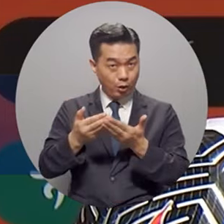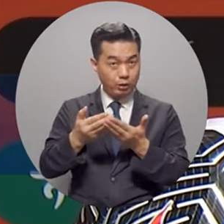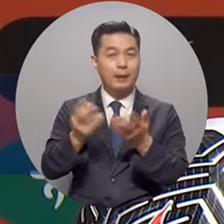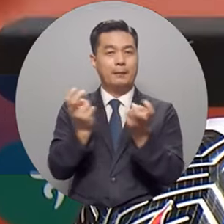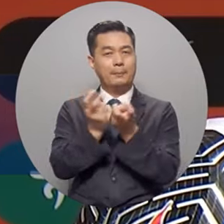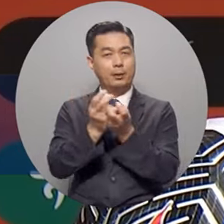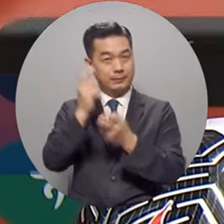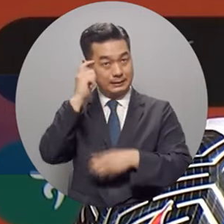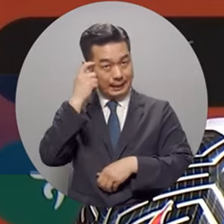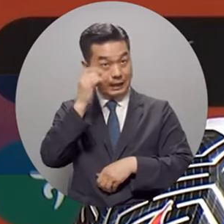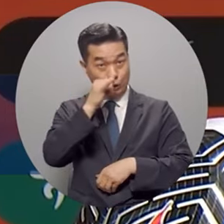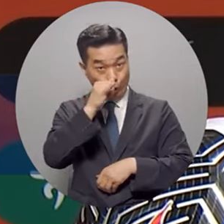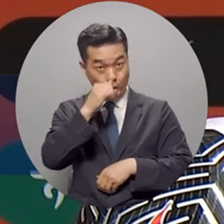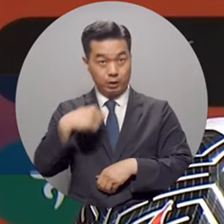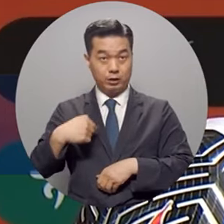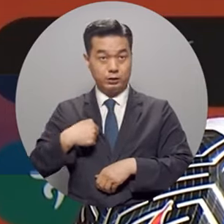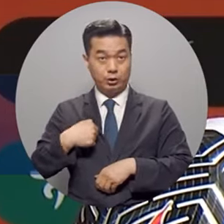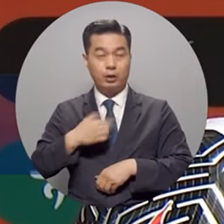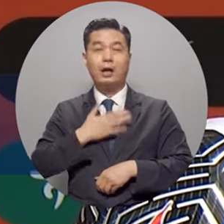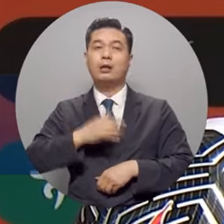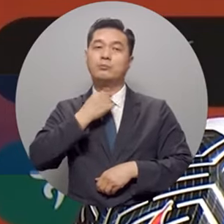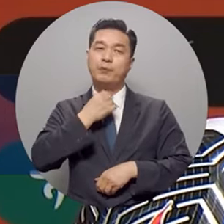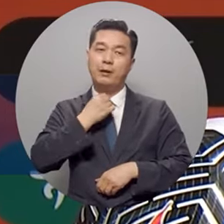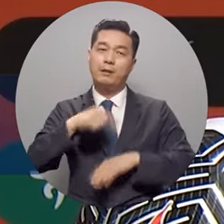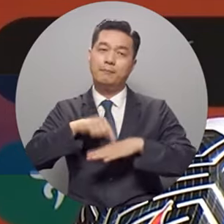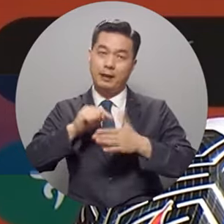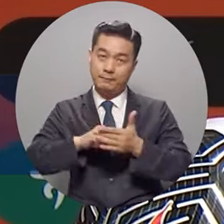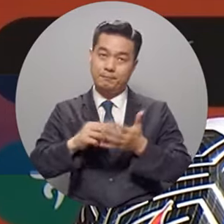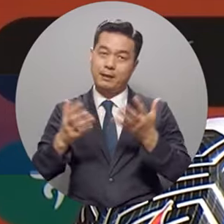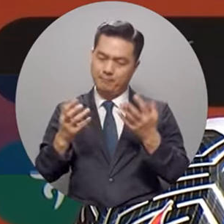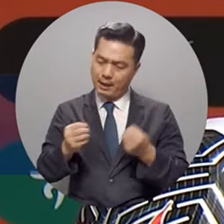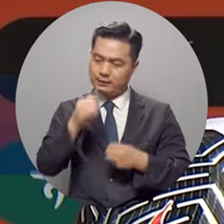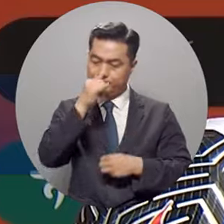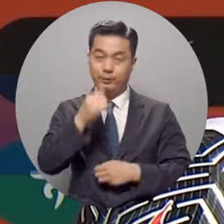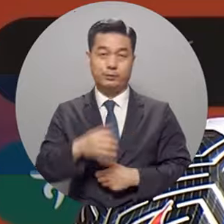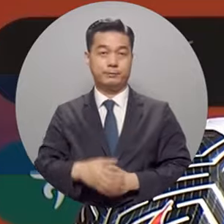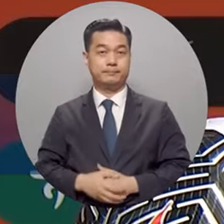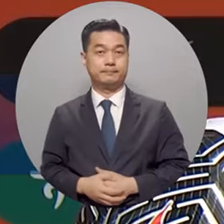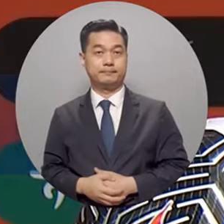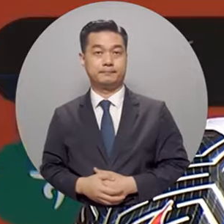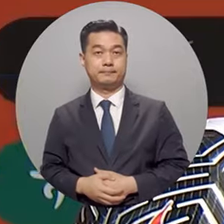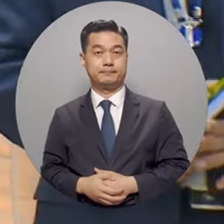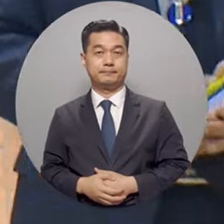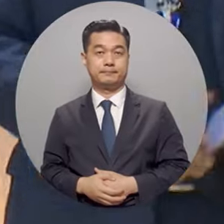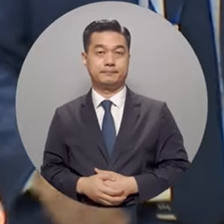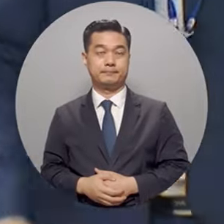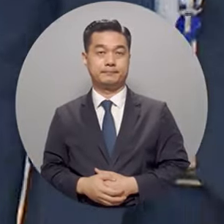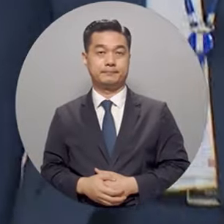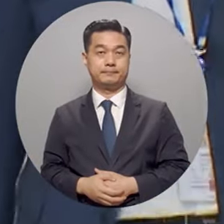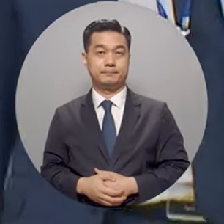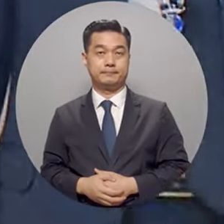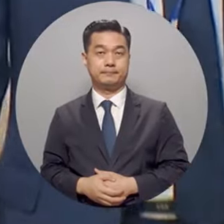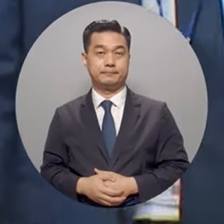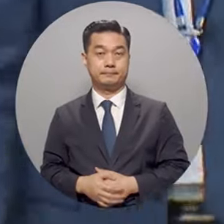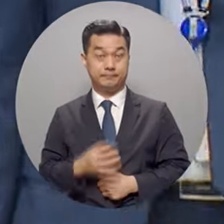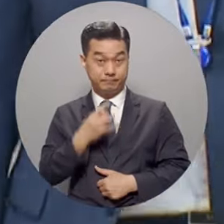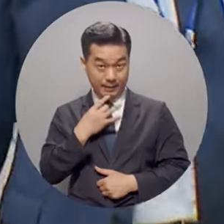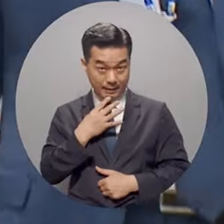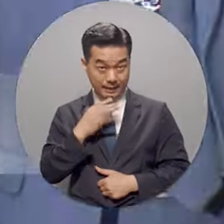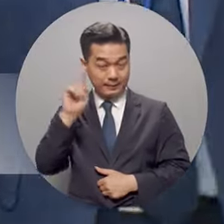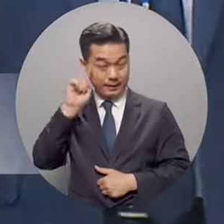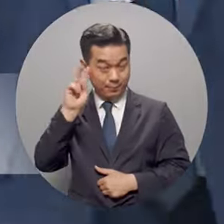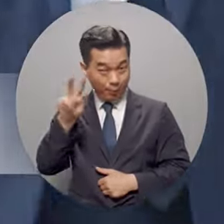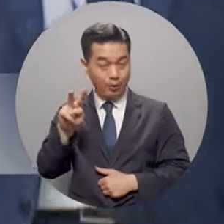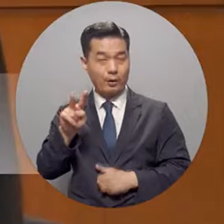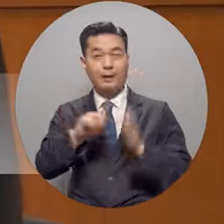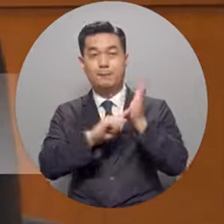방법이라고 생각이 드는데 저도 알고 싶은 마음이 굉장히 좀 강하게 있습니다, 지금. 다만 모레 발표될 문체부의